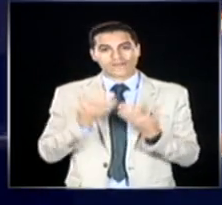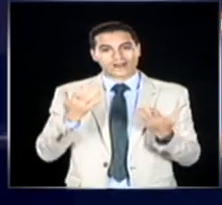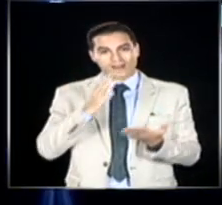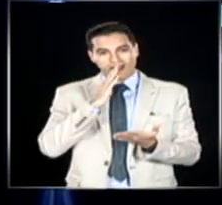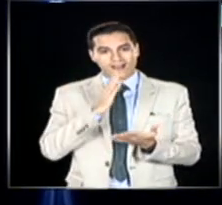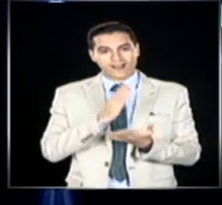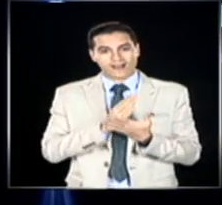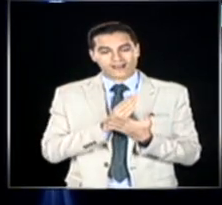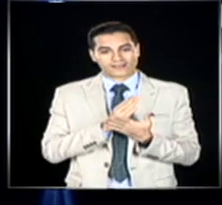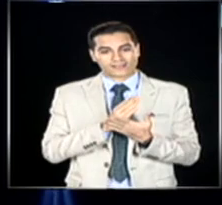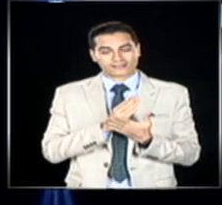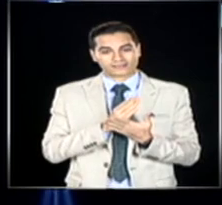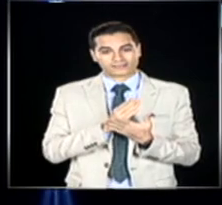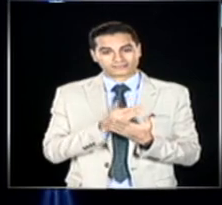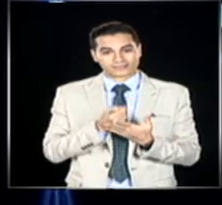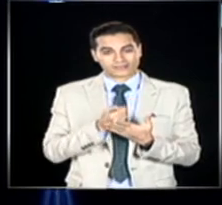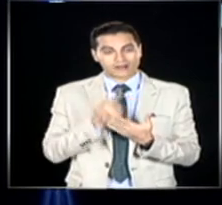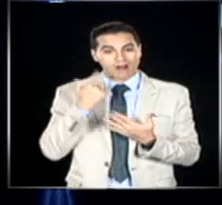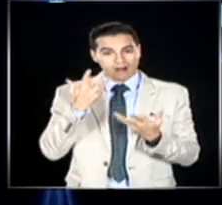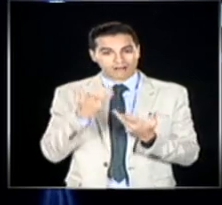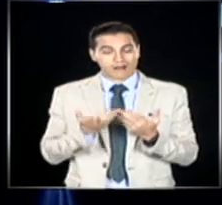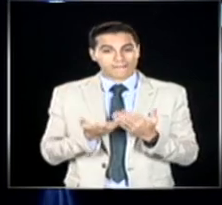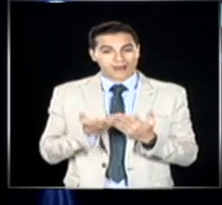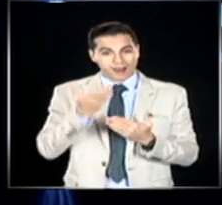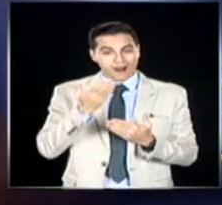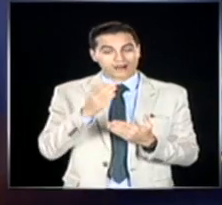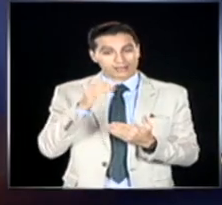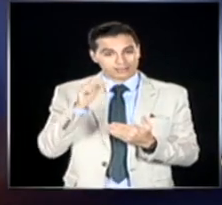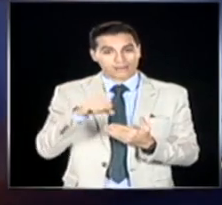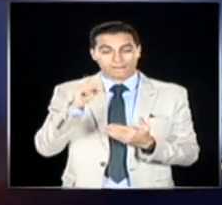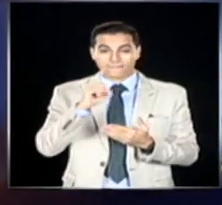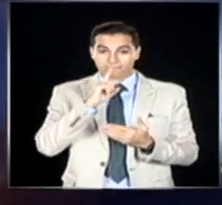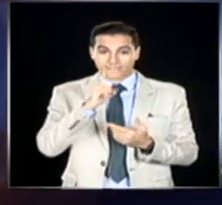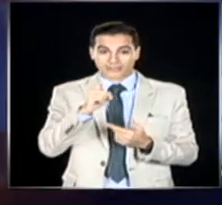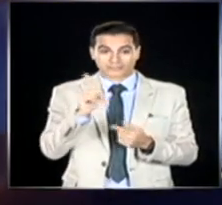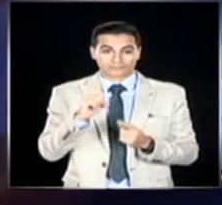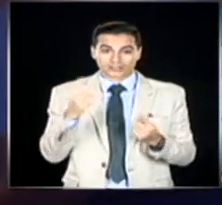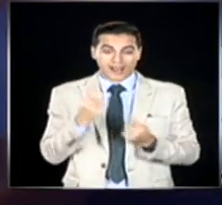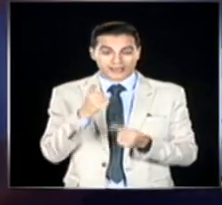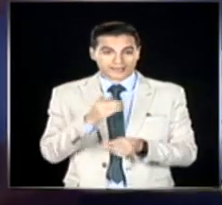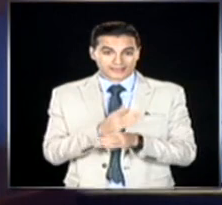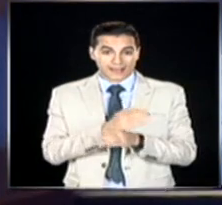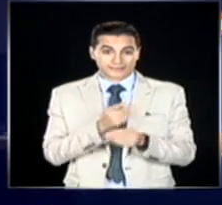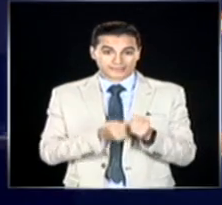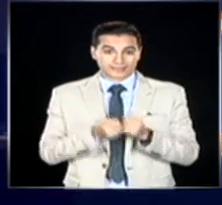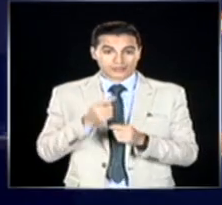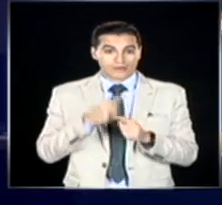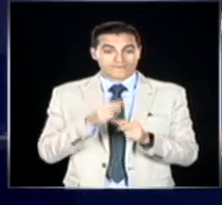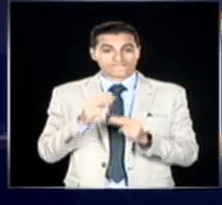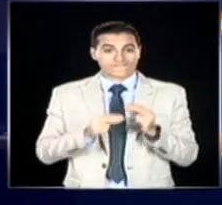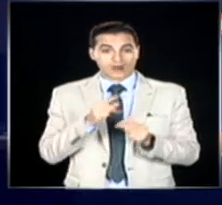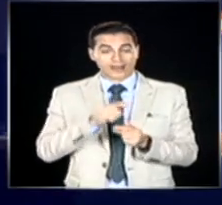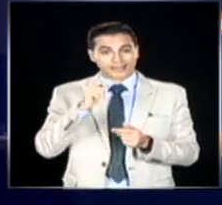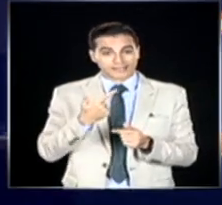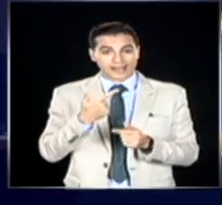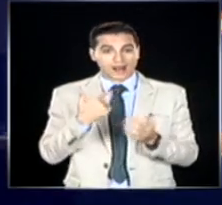مفاجأة إعجاز. طبعاً في التصفيات أنتوا كنتوا أعلى سكور وده ما جاش من فراغ. وأب شوي تاني أعلى سكور